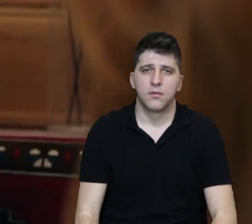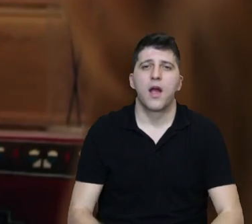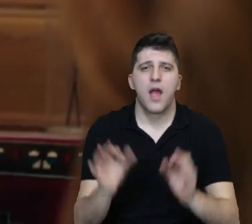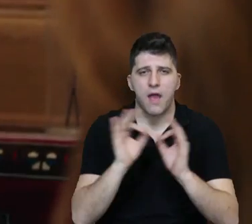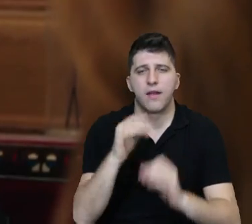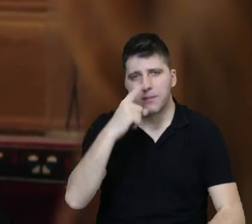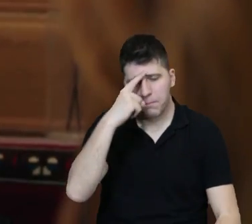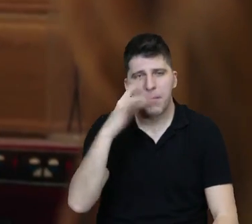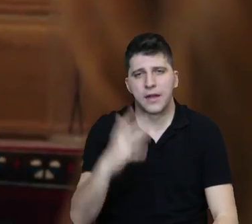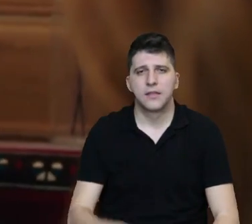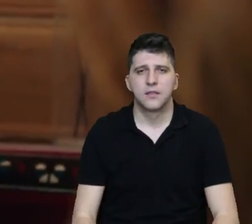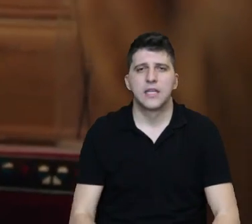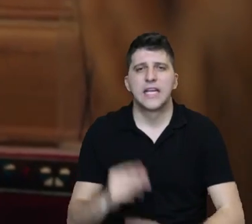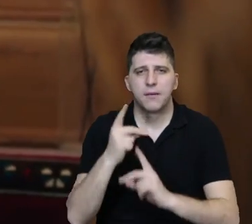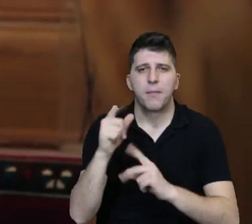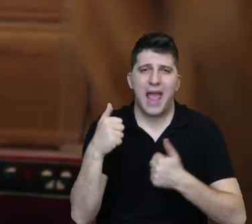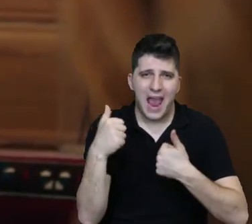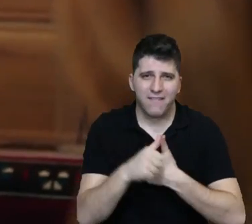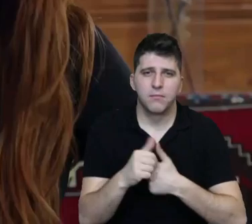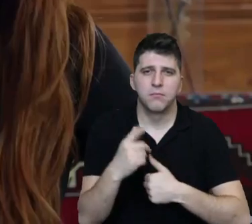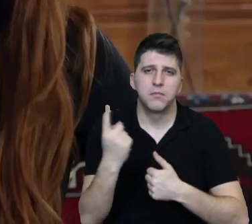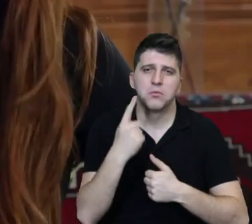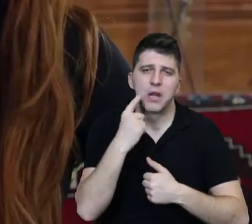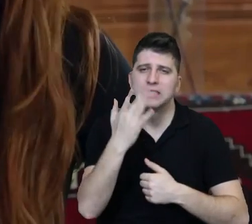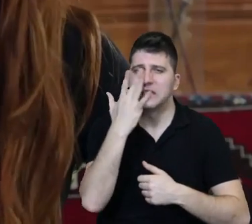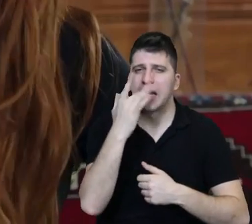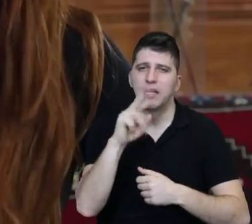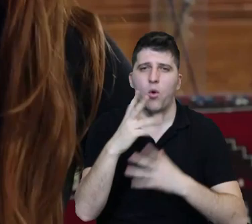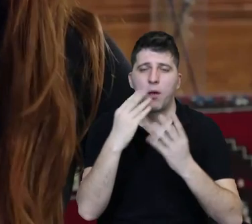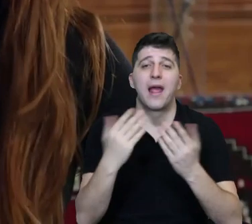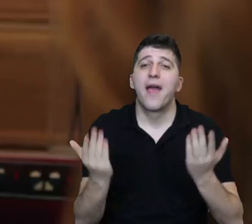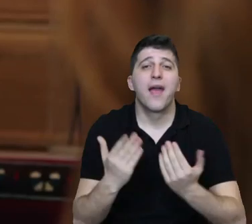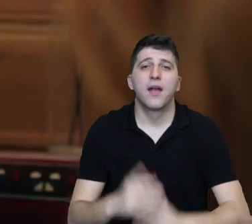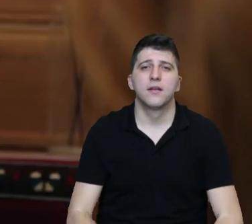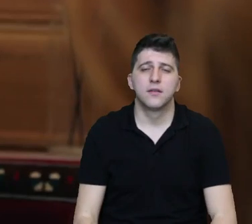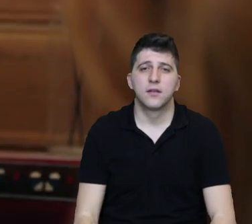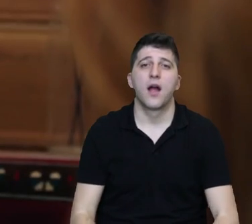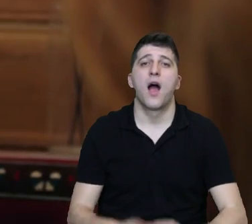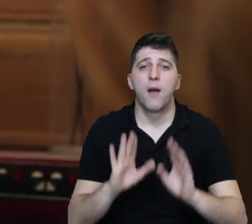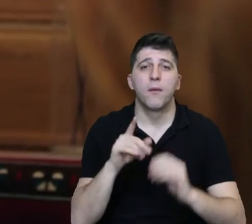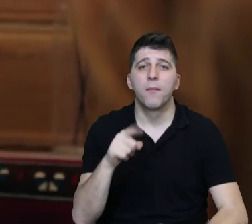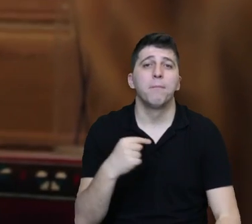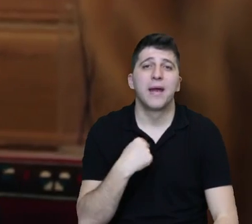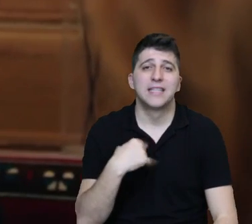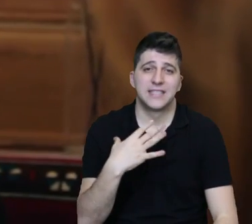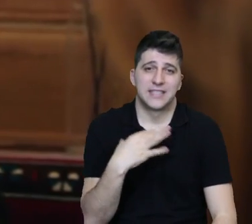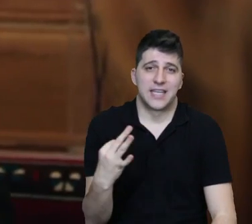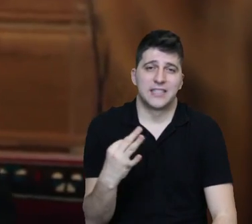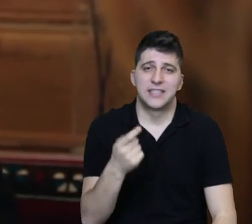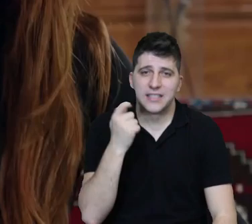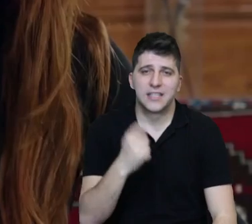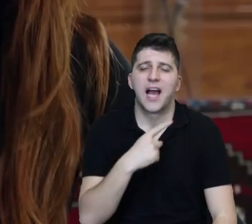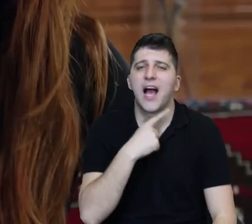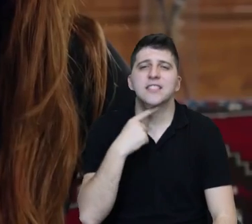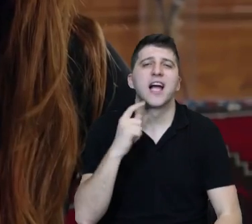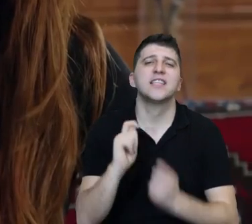Evet, belki İbrahim'le evliliğimiz bir zaruret sonucu olabilir. Ama bu beni tercih ettiği gerçeğini